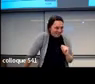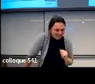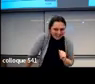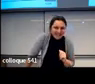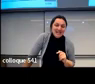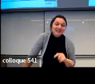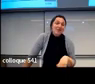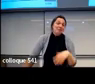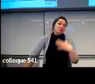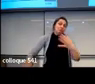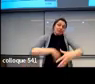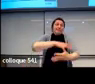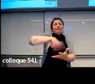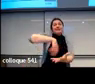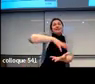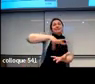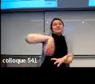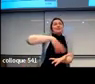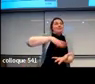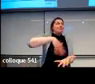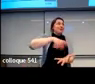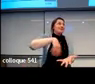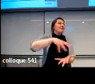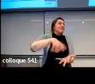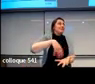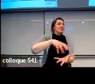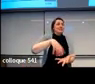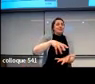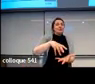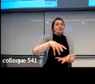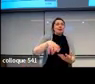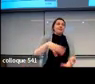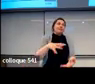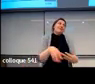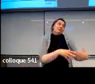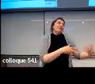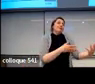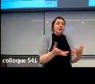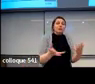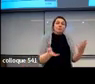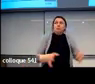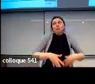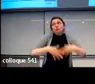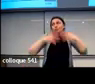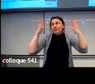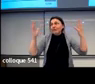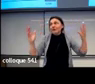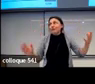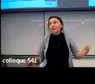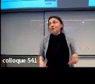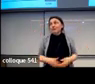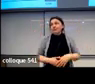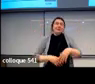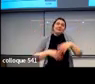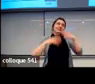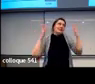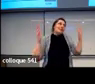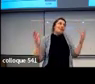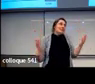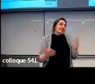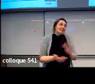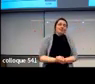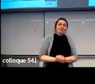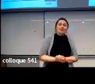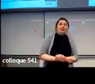anglophone. Donc, parce que nous, on avait fait la révision, on avait vécu le processus francophone. Puis nous, du côté francophone, ça fait partie